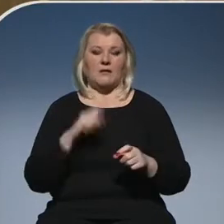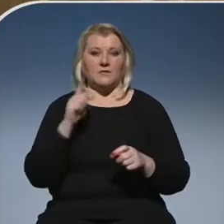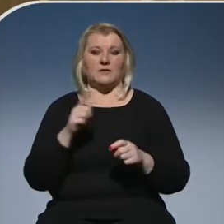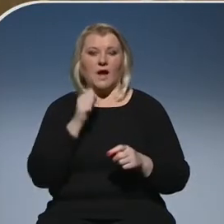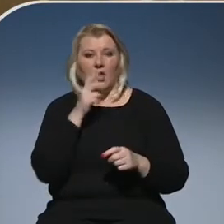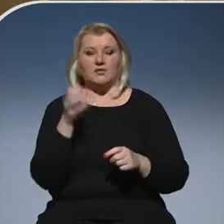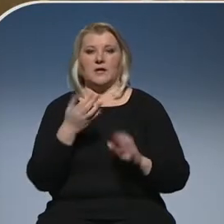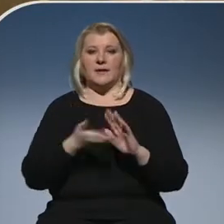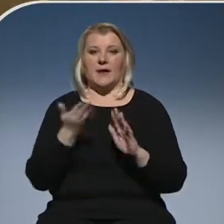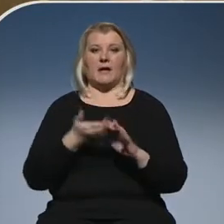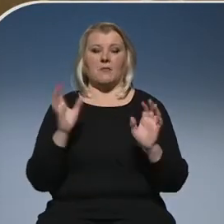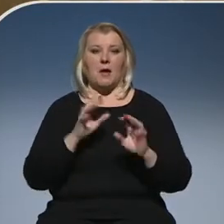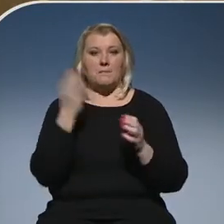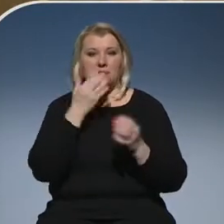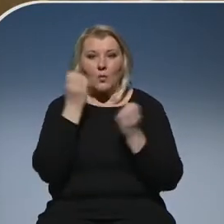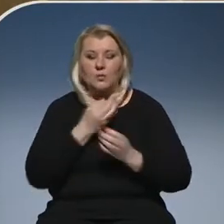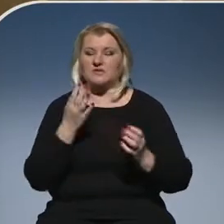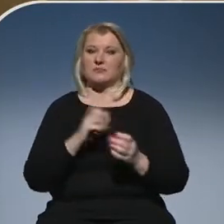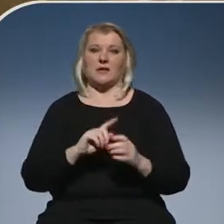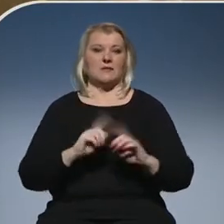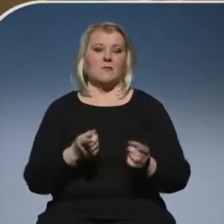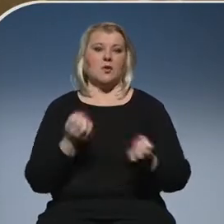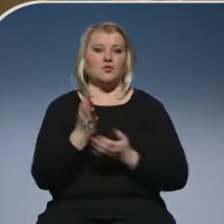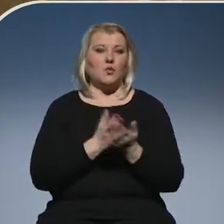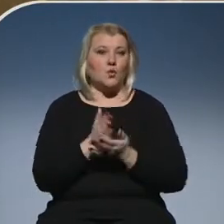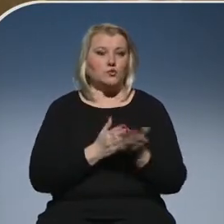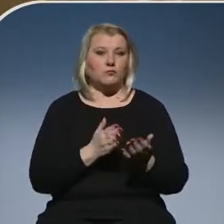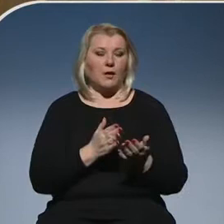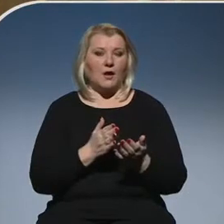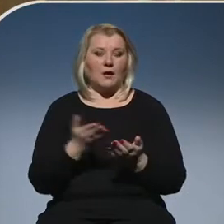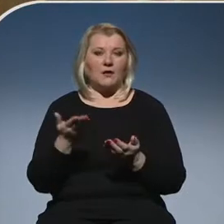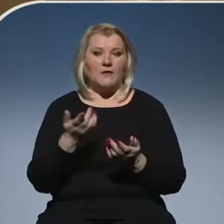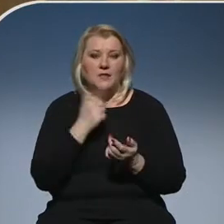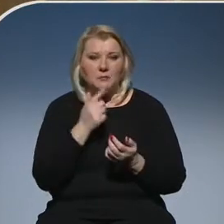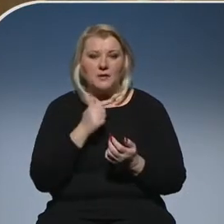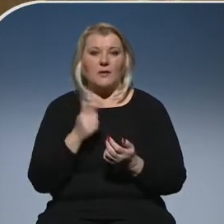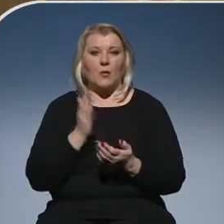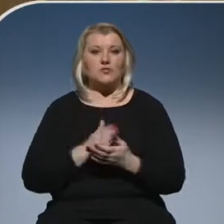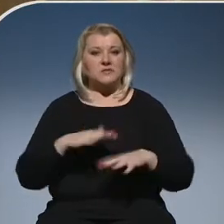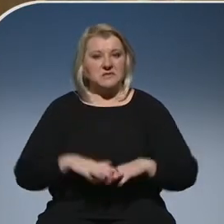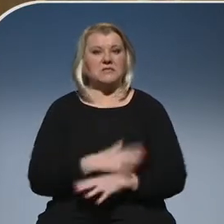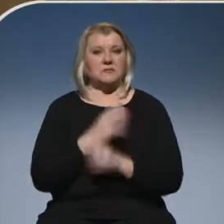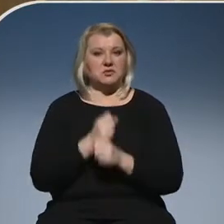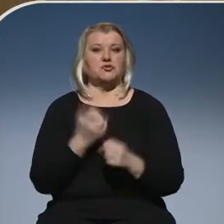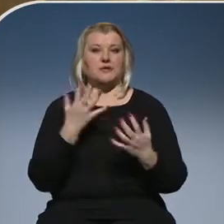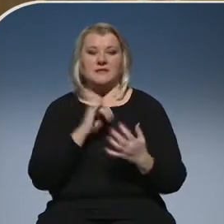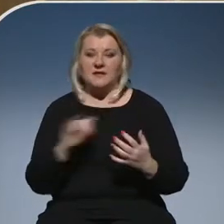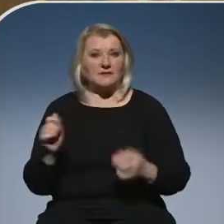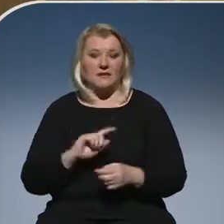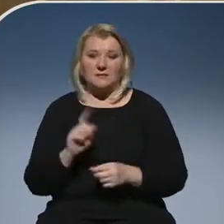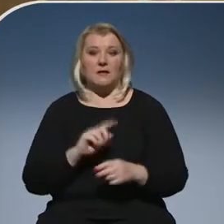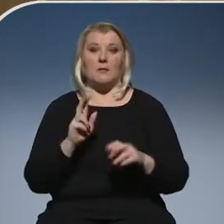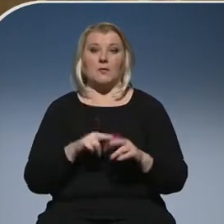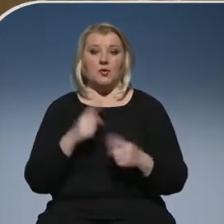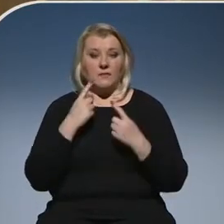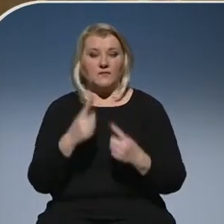televizi, tak je jistě úspěšná, nebo služba, která se mi líbí, může to ve mně navodit pocit, to je něco, co tady bude příští 10 let. Když se ale podíváte